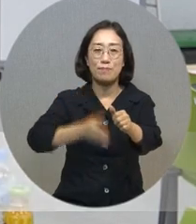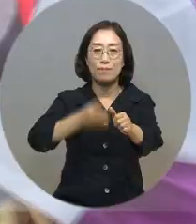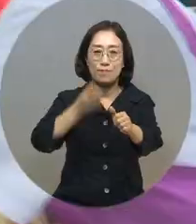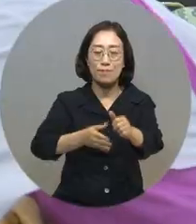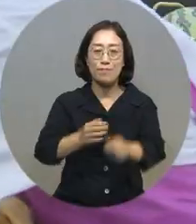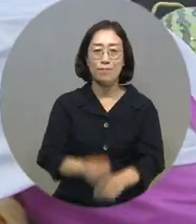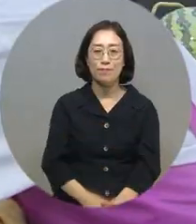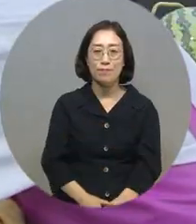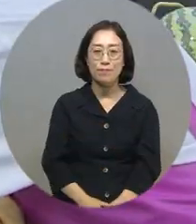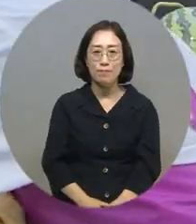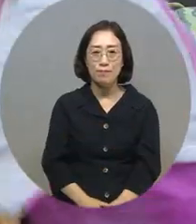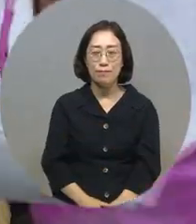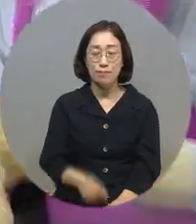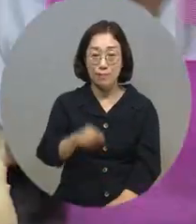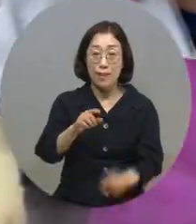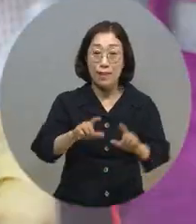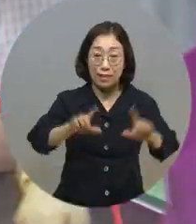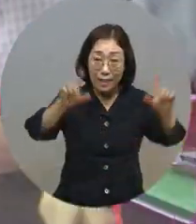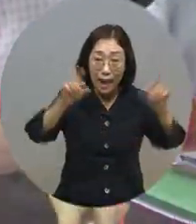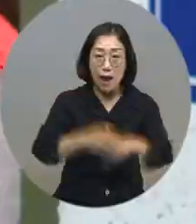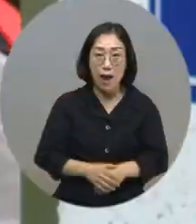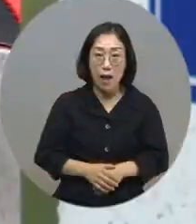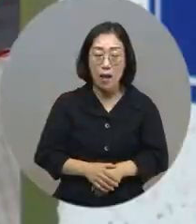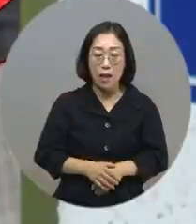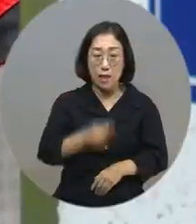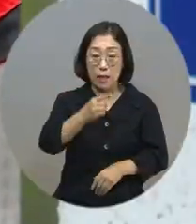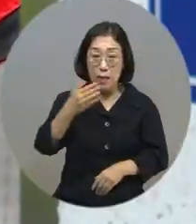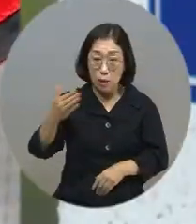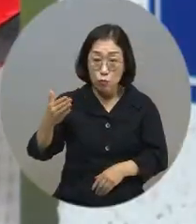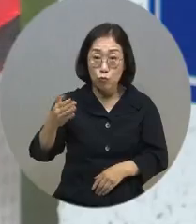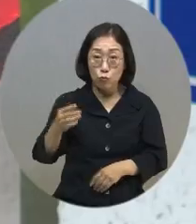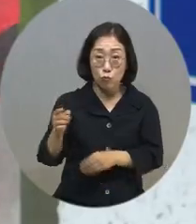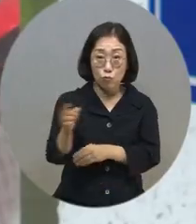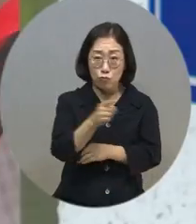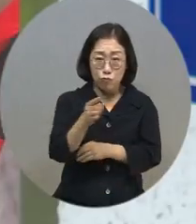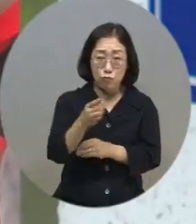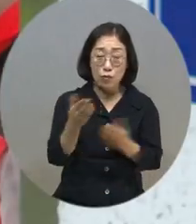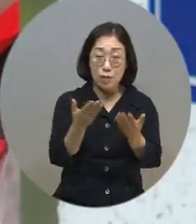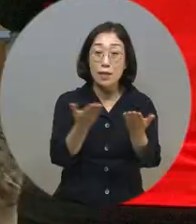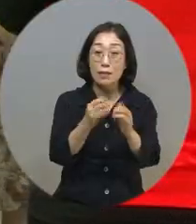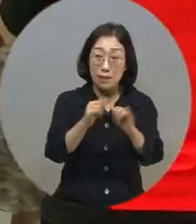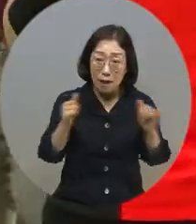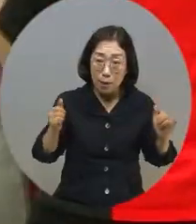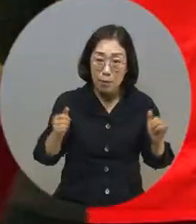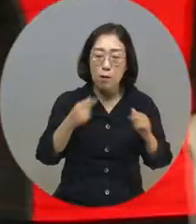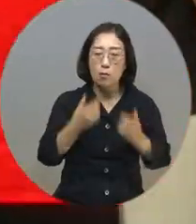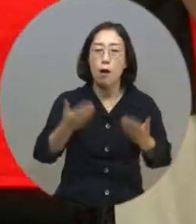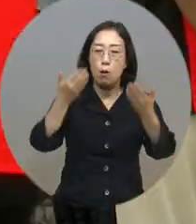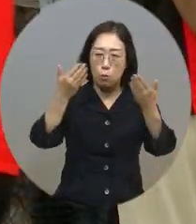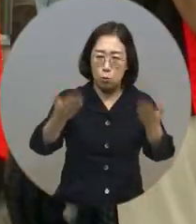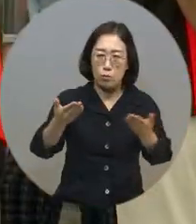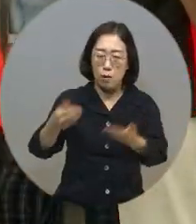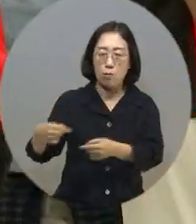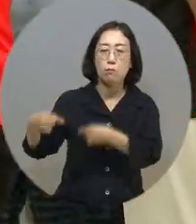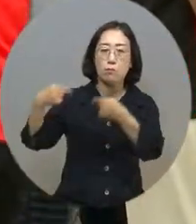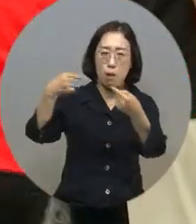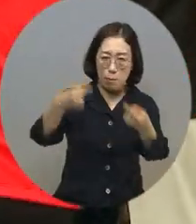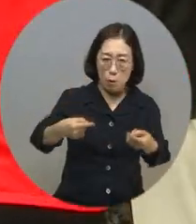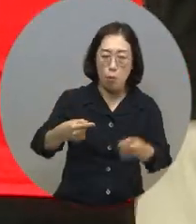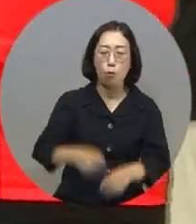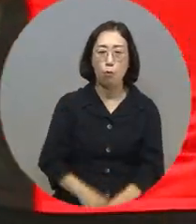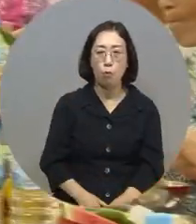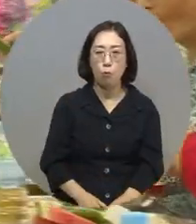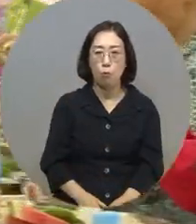부탁드리겠습니다 특히 이번 행사에서는 임실 119 의용소방대원들이 봉사로 함께 참여해 행사를 더욱 깊게